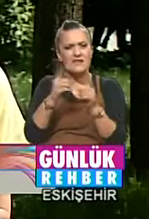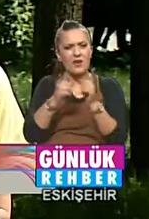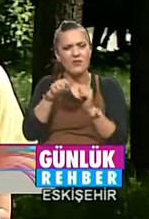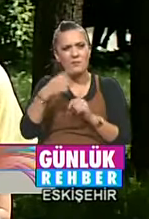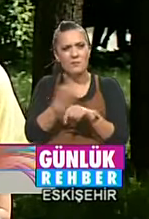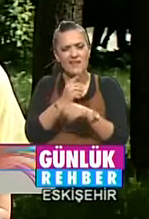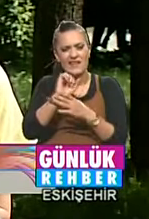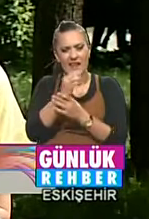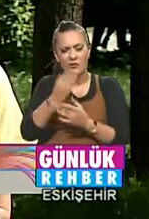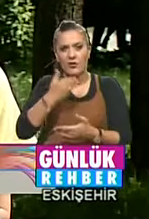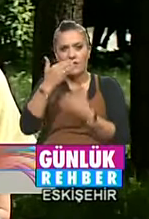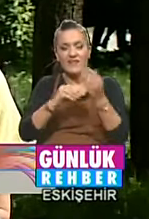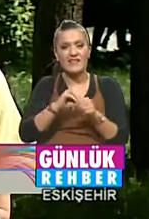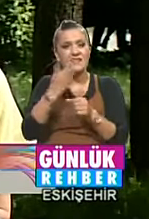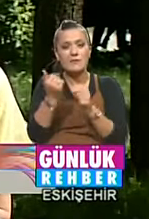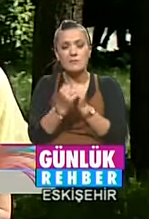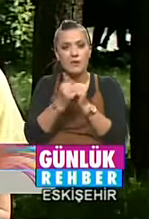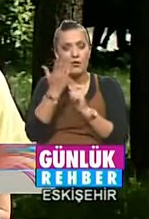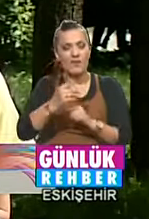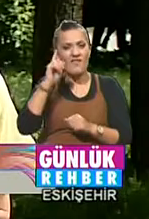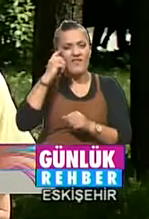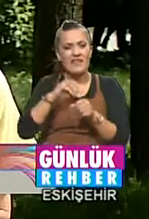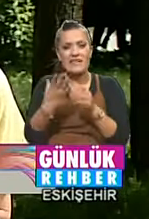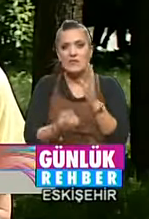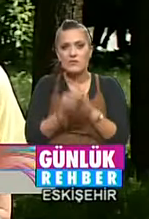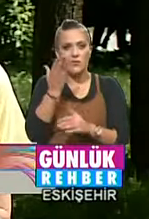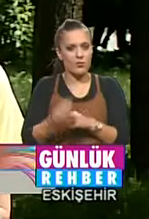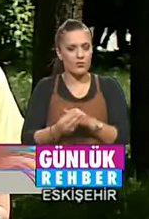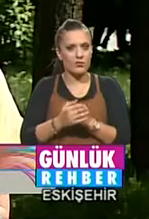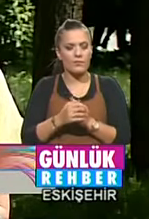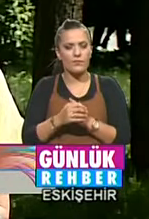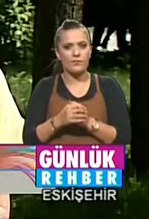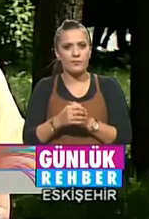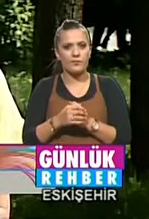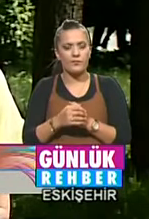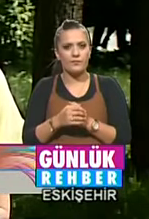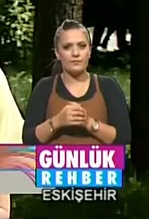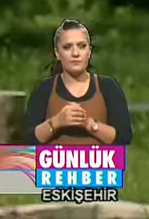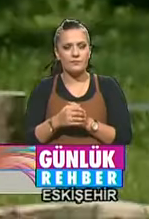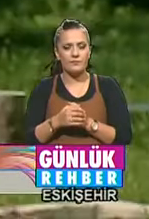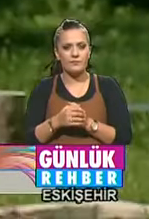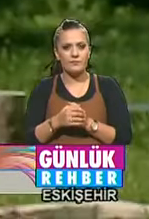isterseniz teknik olarak anlatın. Nasıl bir araya gelindi? Fikir nasıl oluştu? Memnuniyetle. Evet.